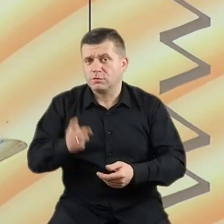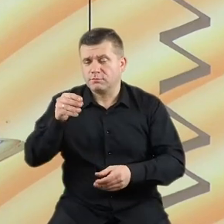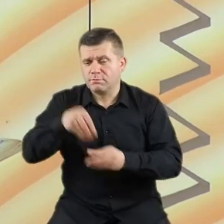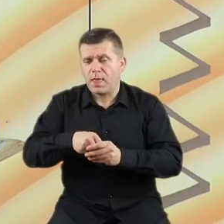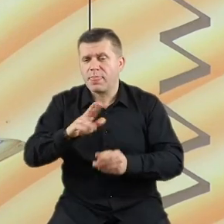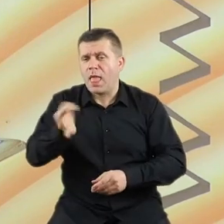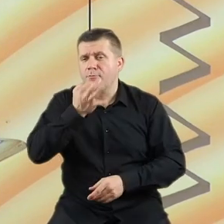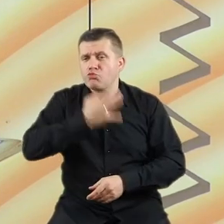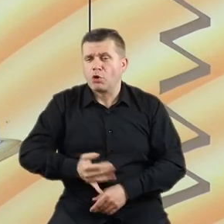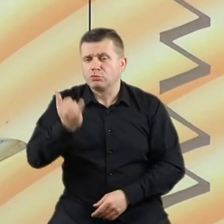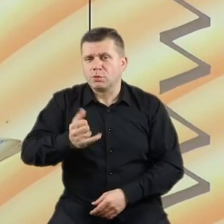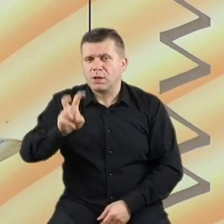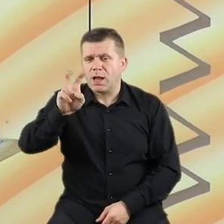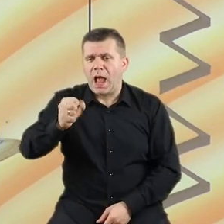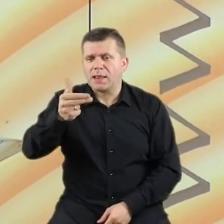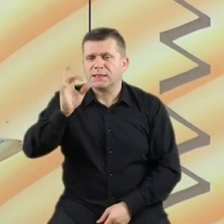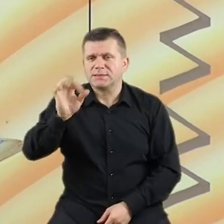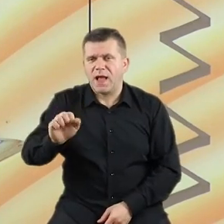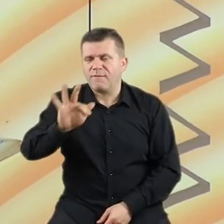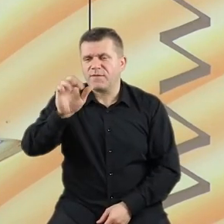rodzinie, był najmłodszym dzieckiem Hansa Franka,